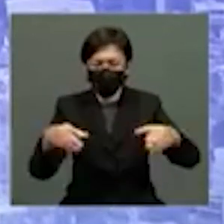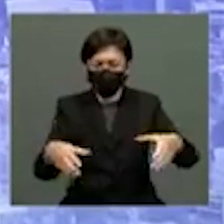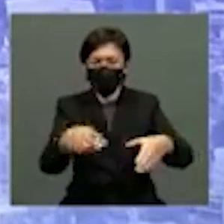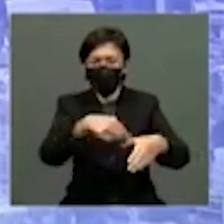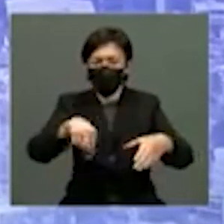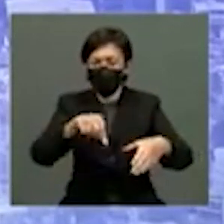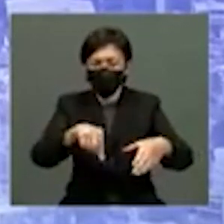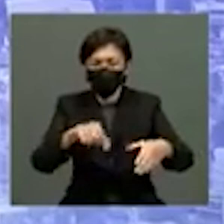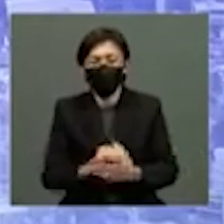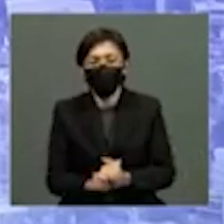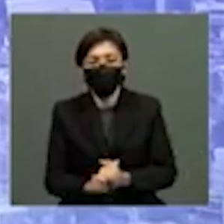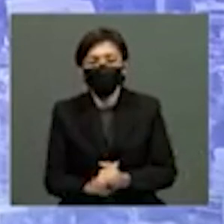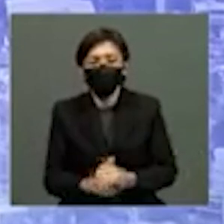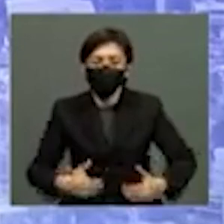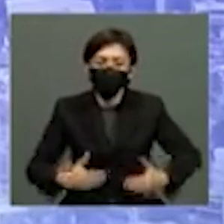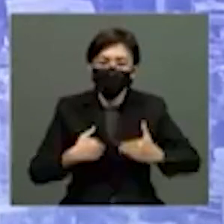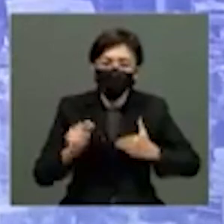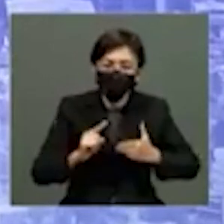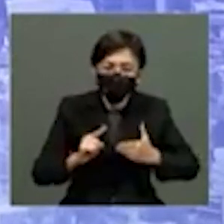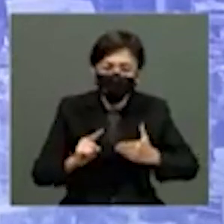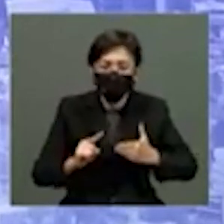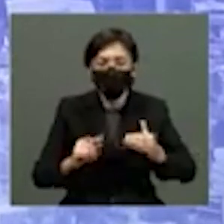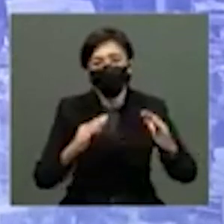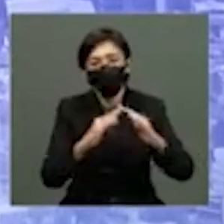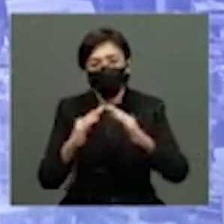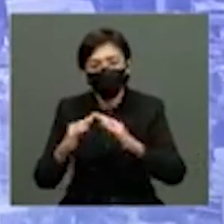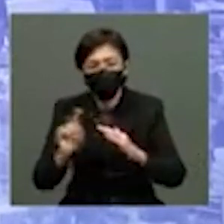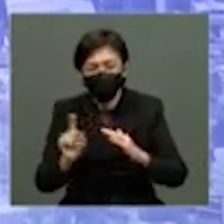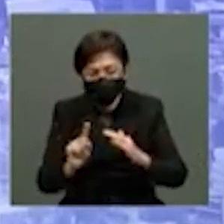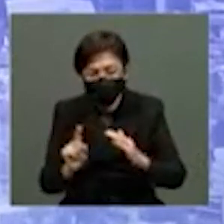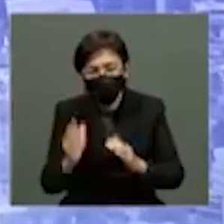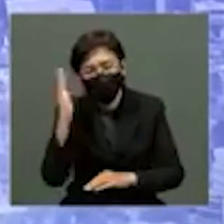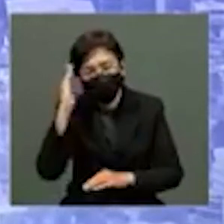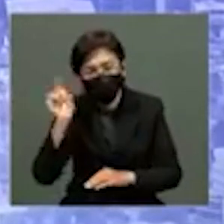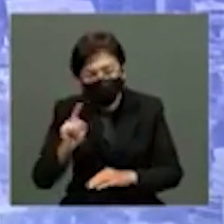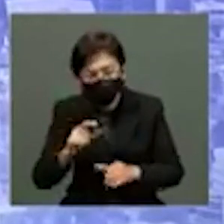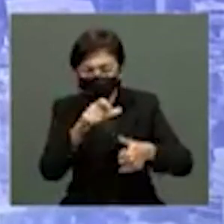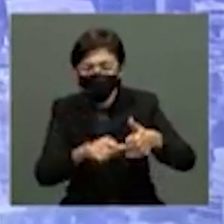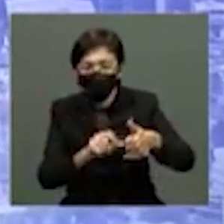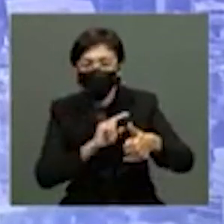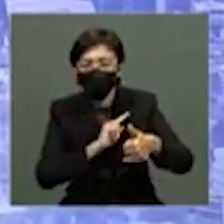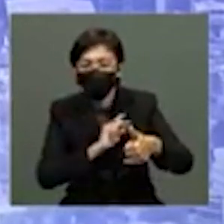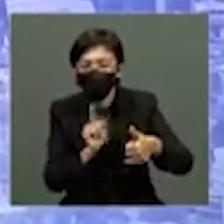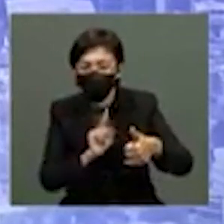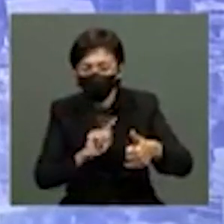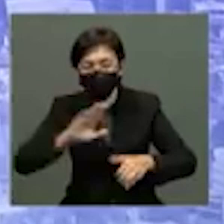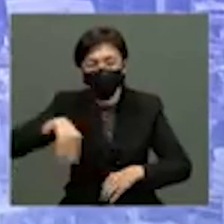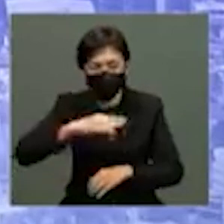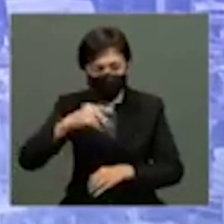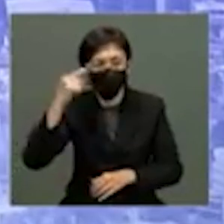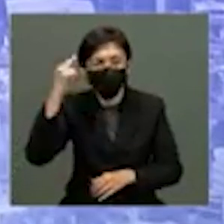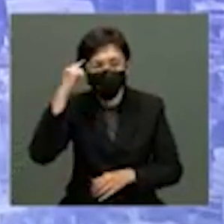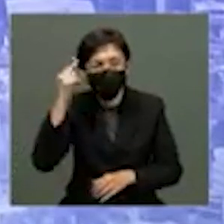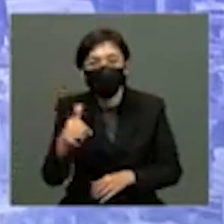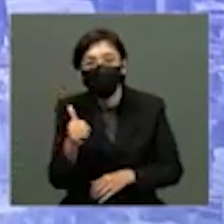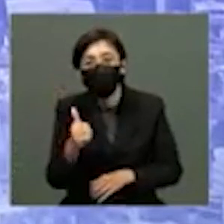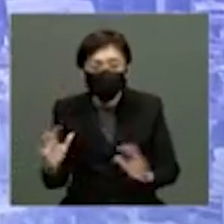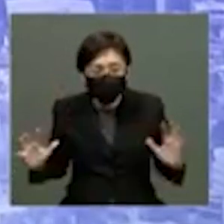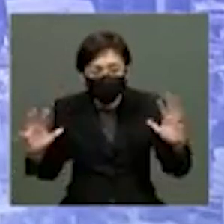ไม่ว่าจะเป็นความเป็นอยู่สถานที่ทั้งโครงสร้างและพฤติกรรมโดยส่วนตัวซึ่งเรารับทราบมาว่าบางทีเข